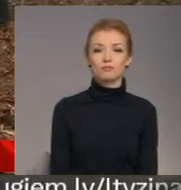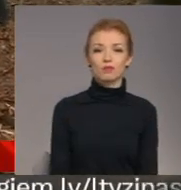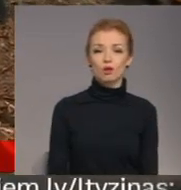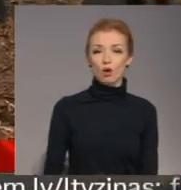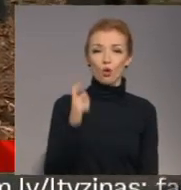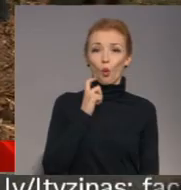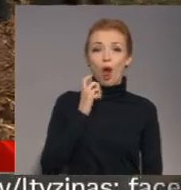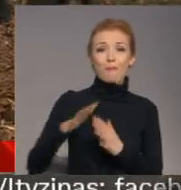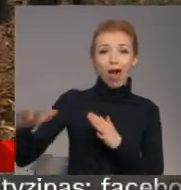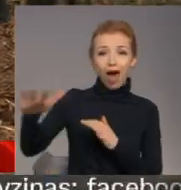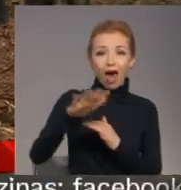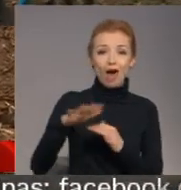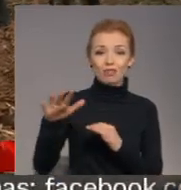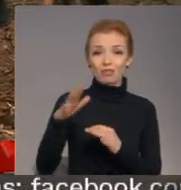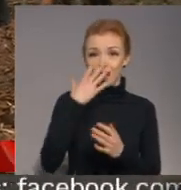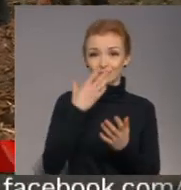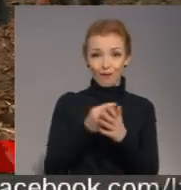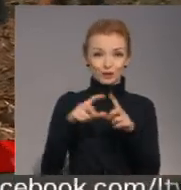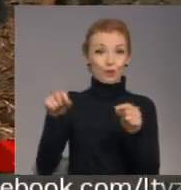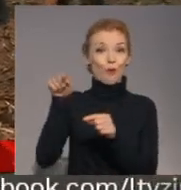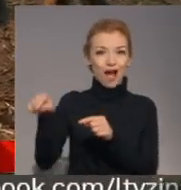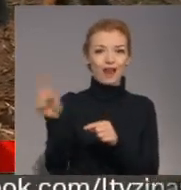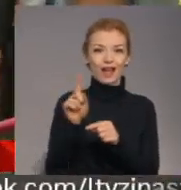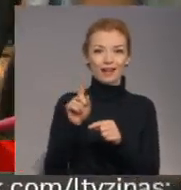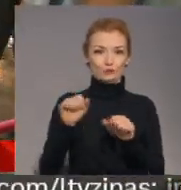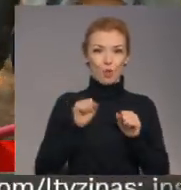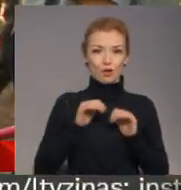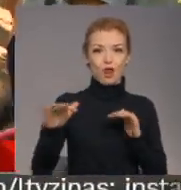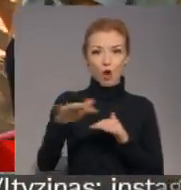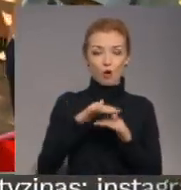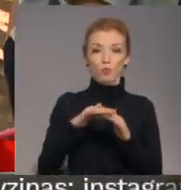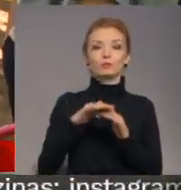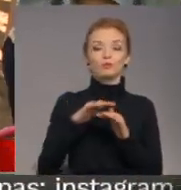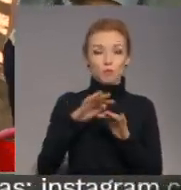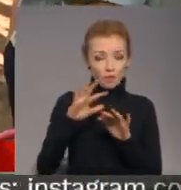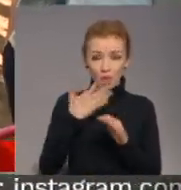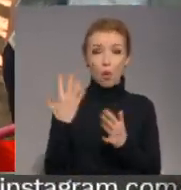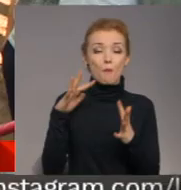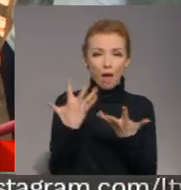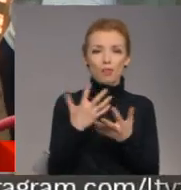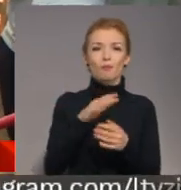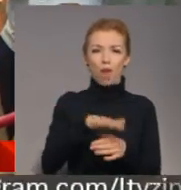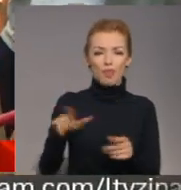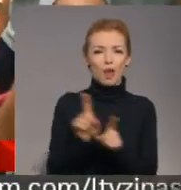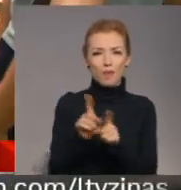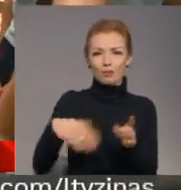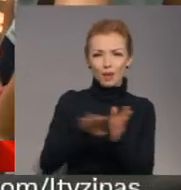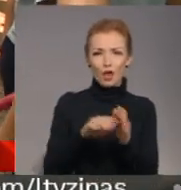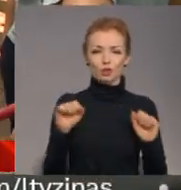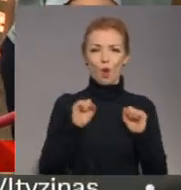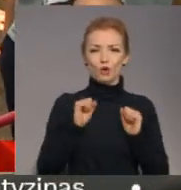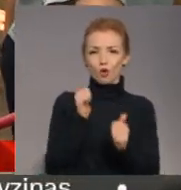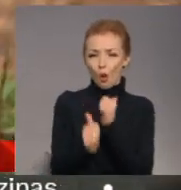pusē stāķos skolai sava sporta laukuma nav, bet tas netraucē bērnus piedalīties visos sporta konkursos, sporto visa